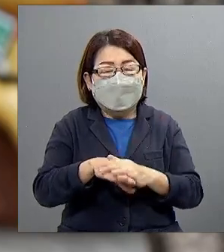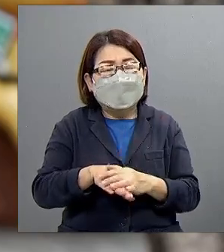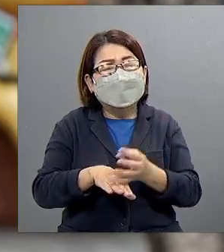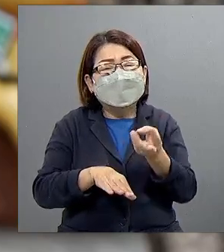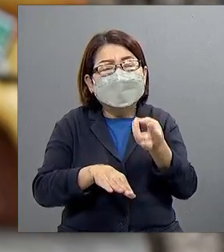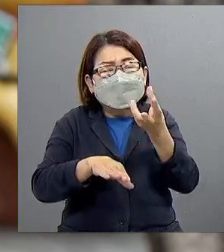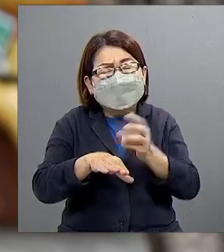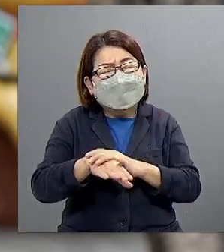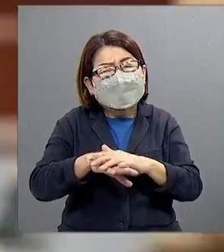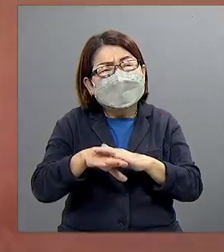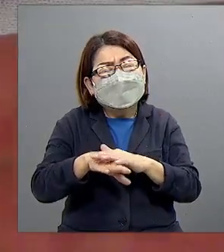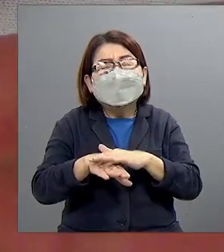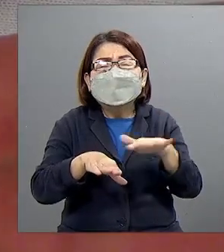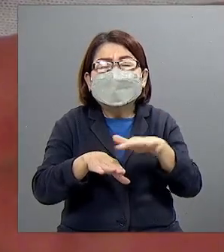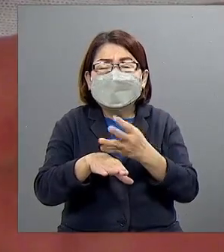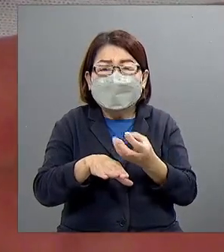าที่เราคาดการณ์ค่ะ